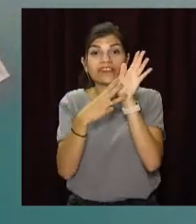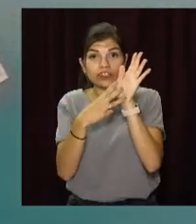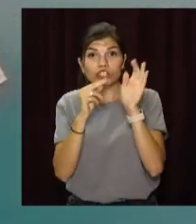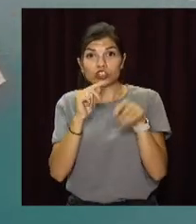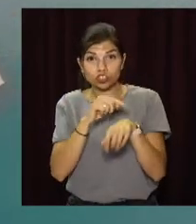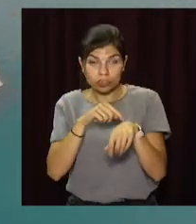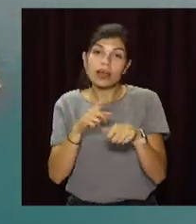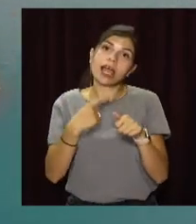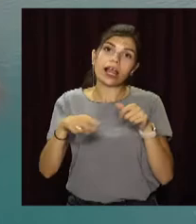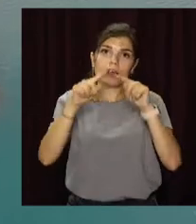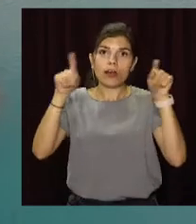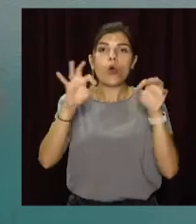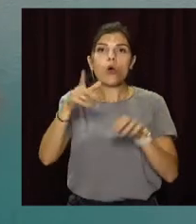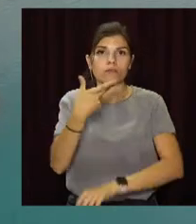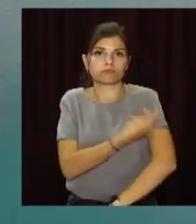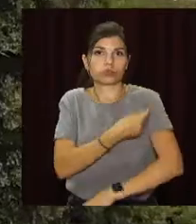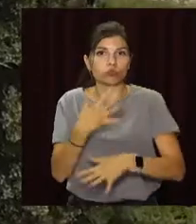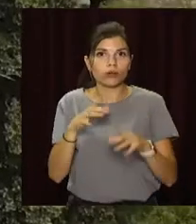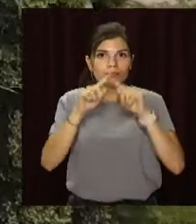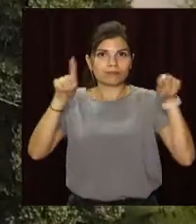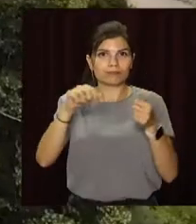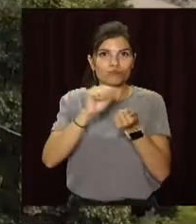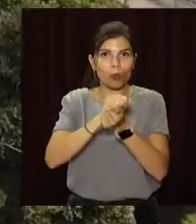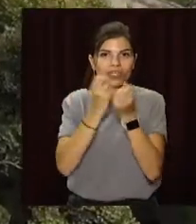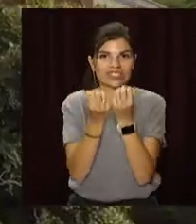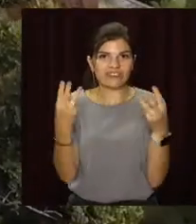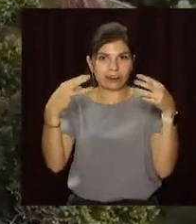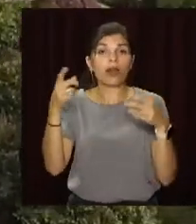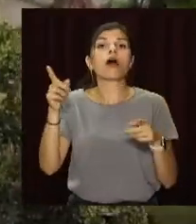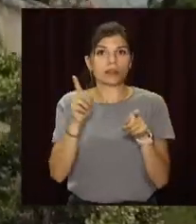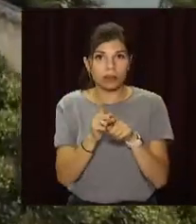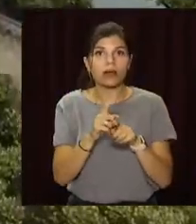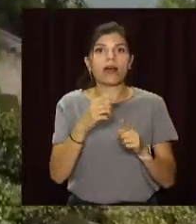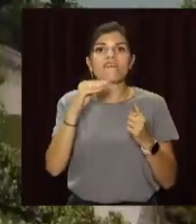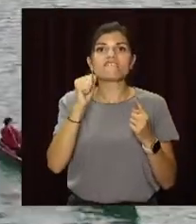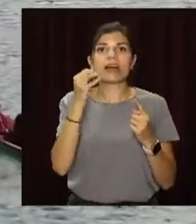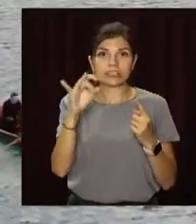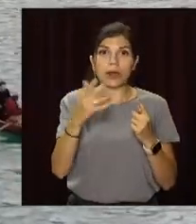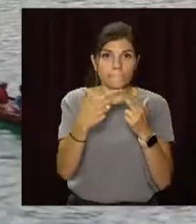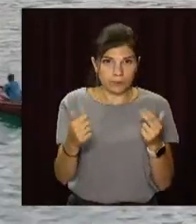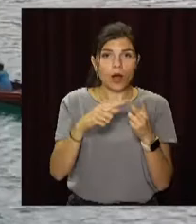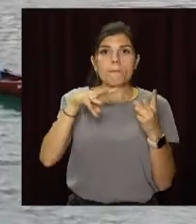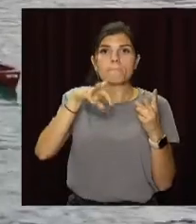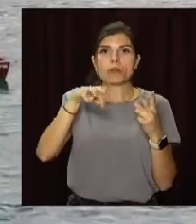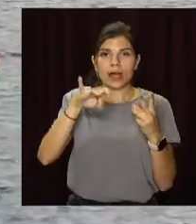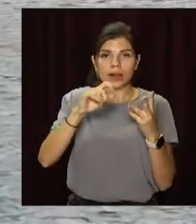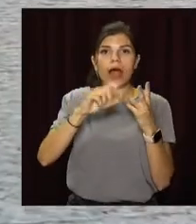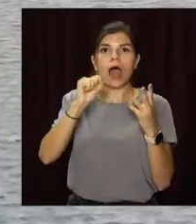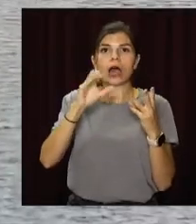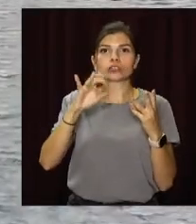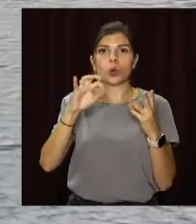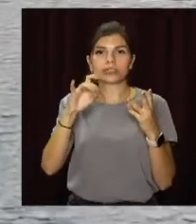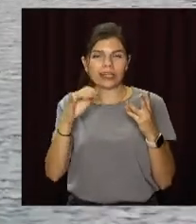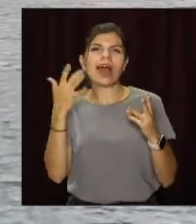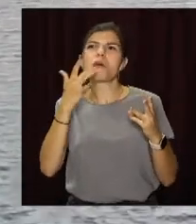подорожі, або ж сертифікат про вакцинацію. Словенія визнає щеплення такими препаратами, як Pfizer, Moderna, AstraZeneca, Johnson